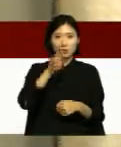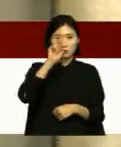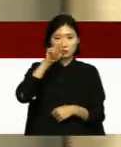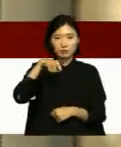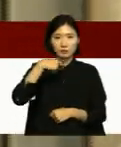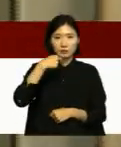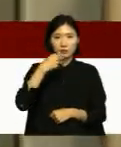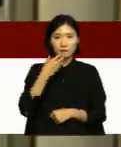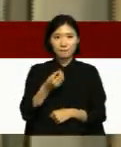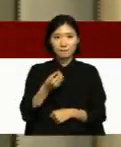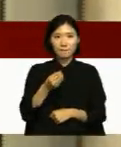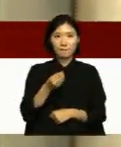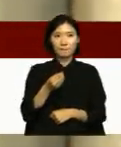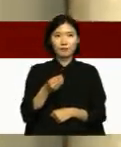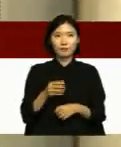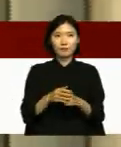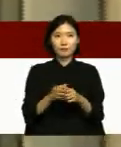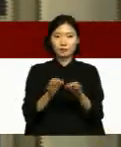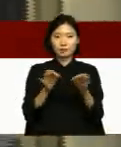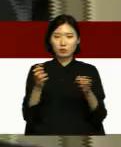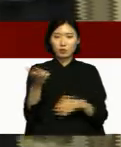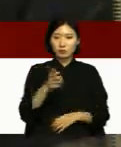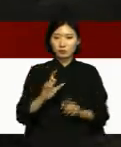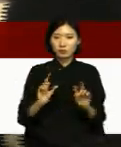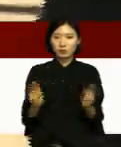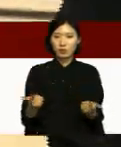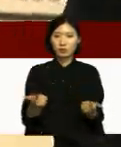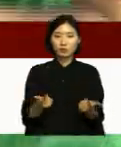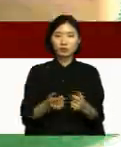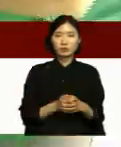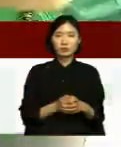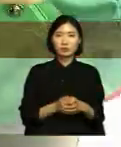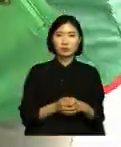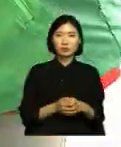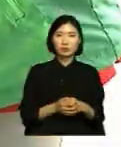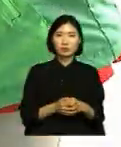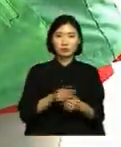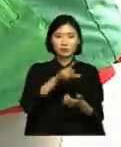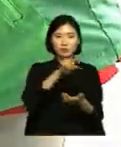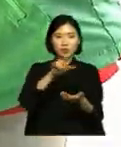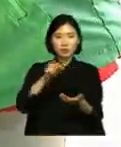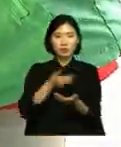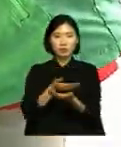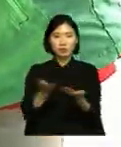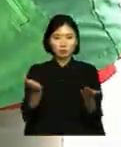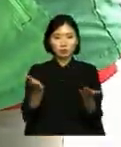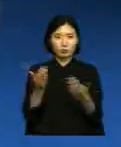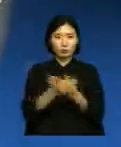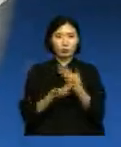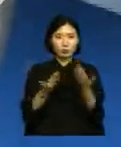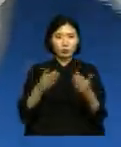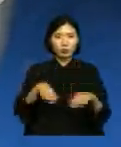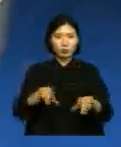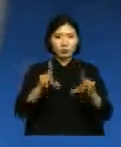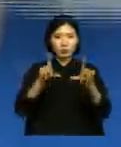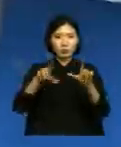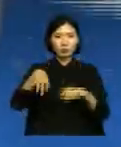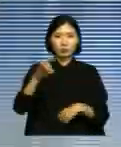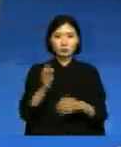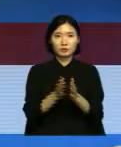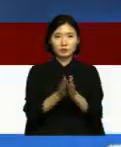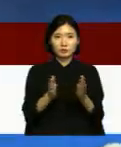식사하셨어? 점심 드셨어? 그동안 뭐안 아프셨어? 밑반찬 나눔 봉사는 올해 처음 시작된